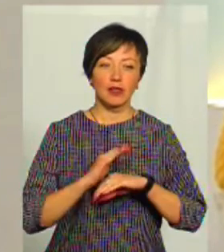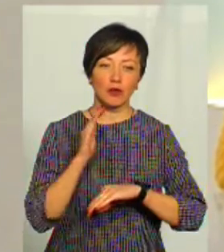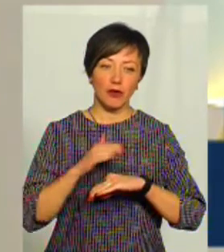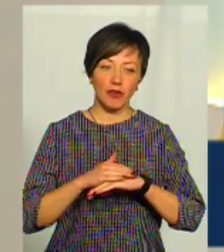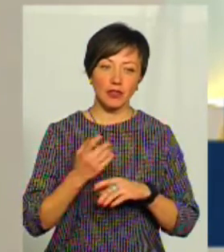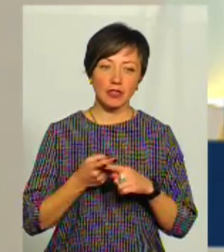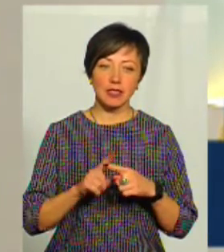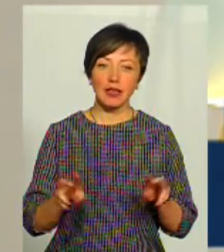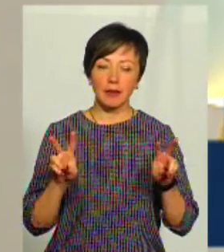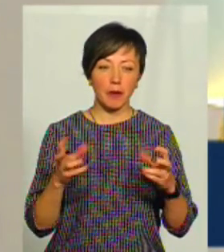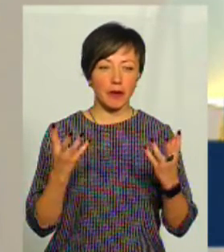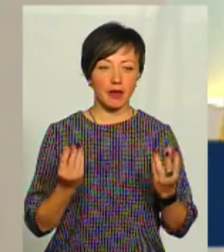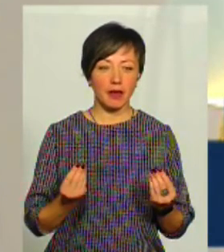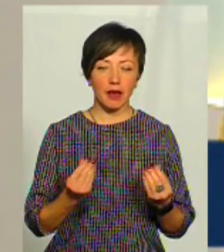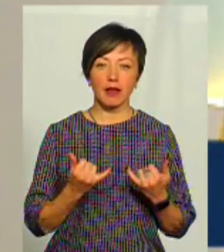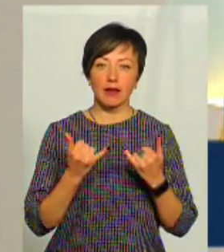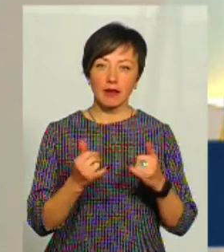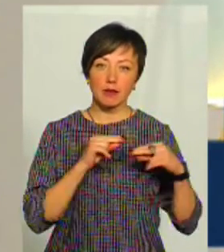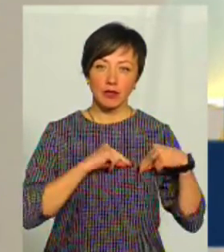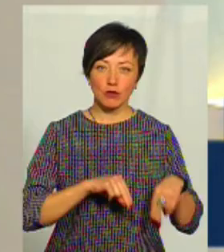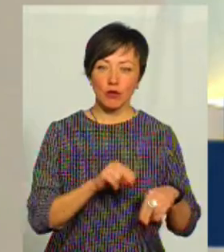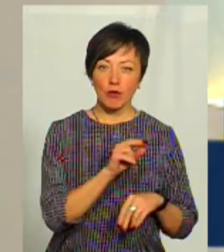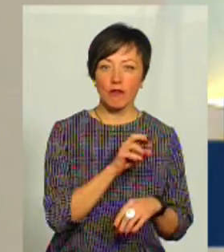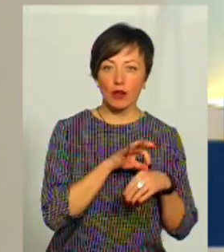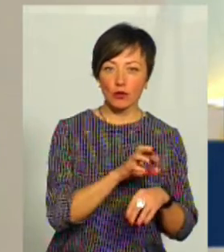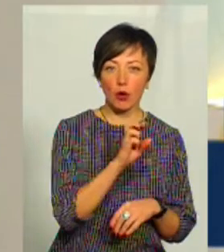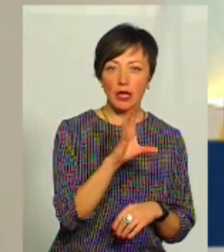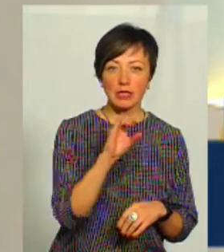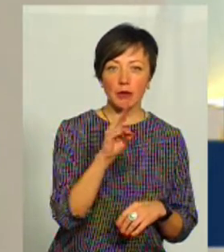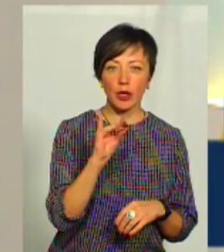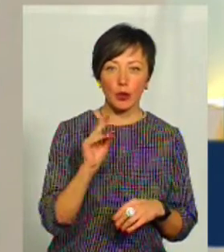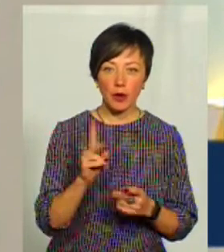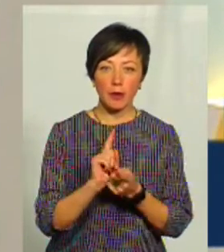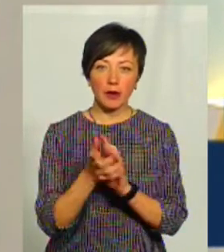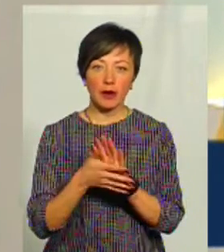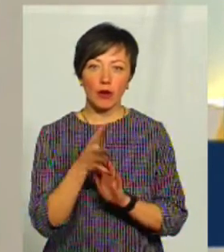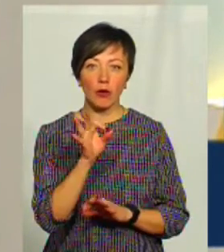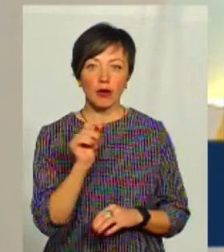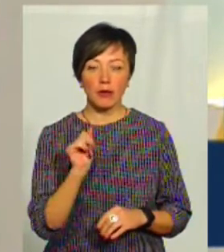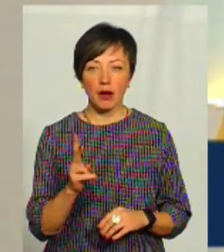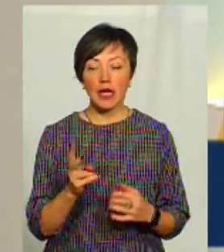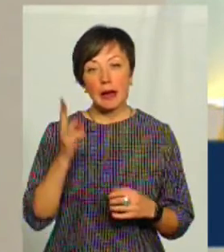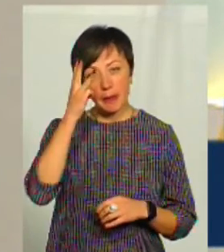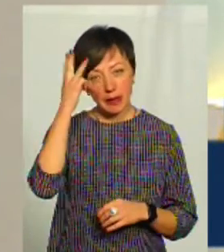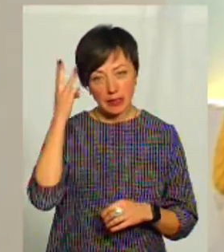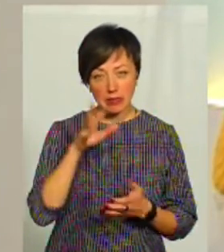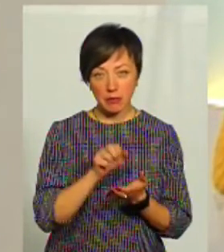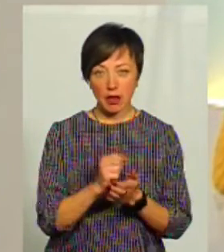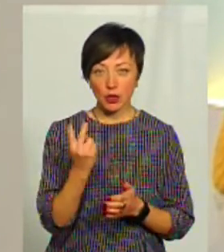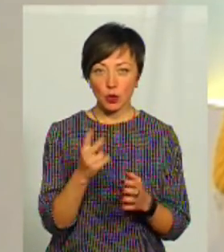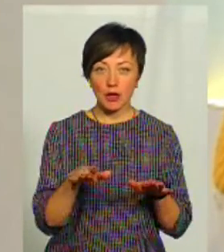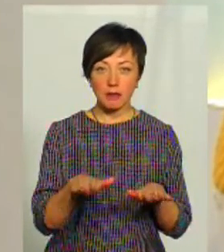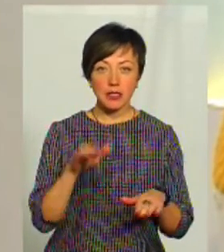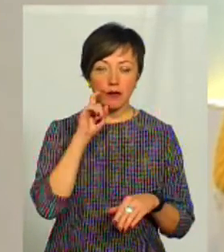Доброго вечора, це тема дня. З вами Богдан Семенюк, на жестову мову перекладає Ольга Рибак. Хмельницький займає